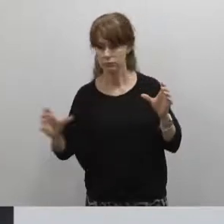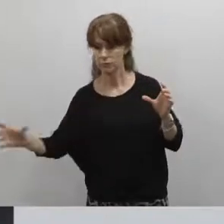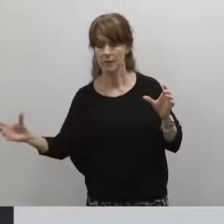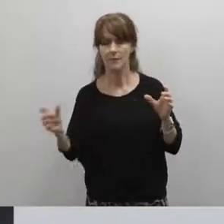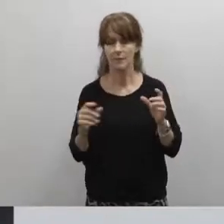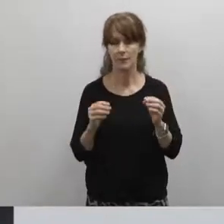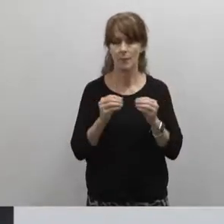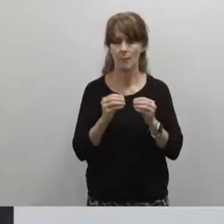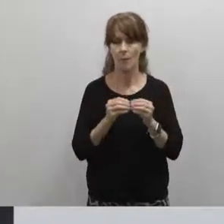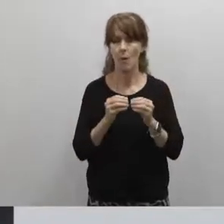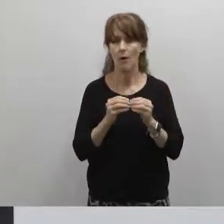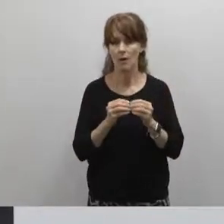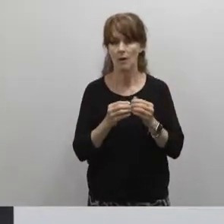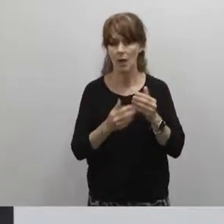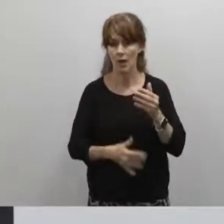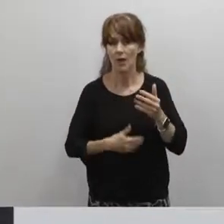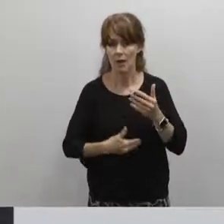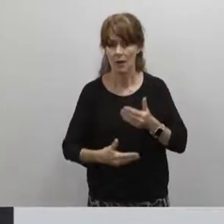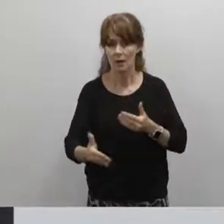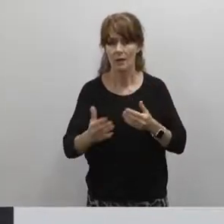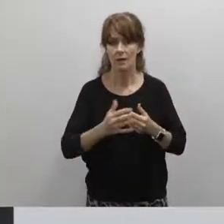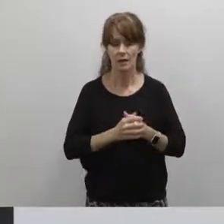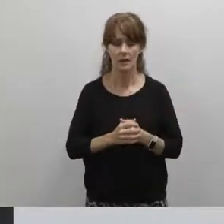dương nâng mân